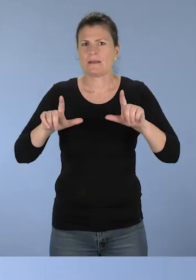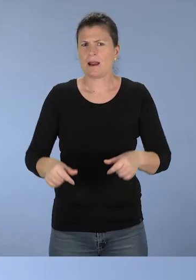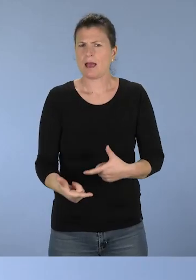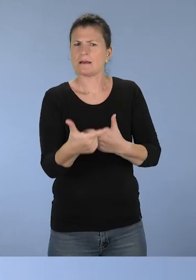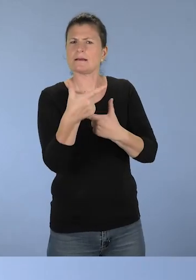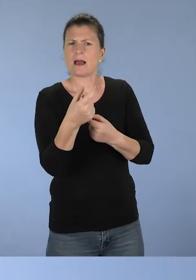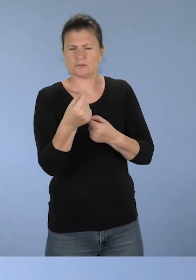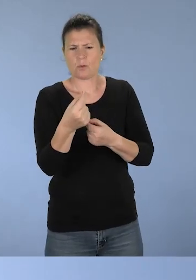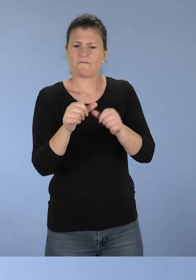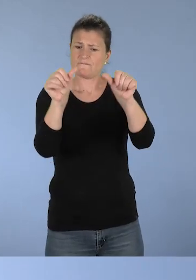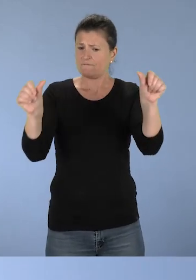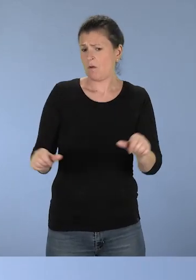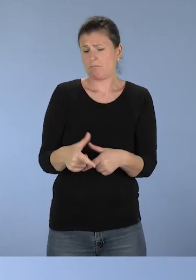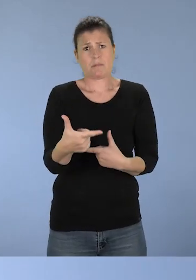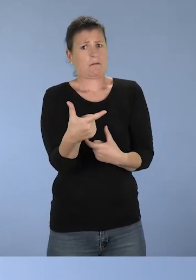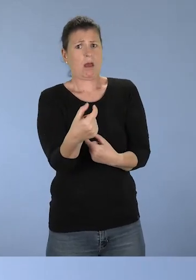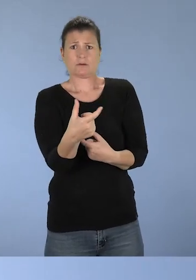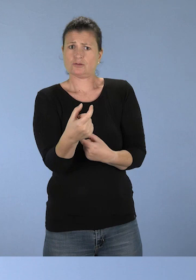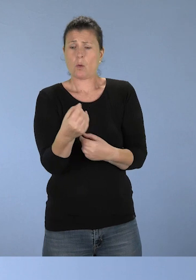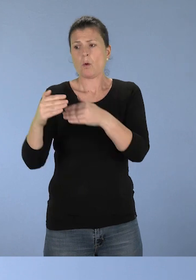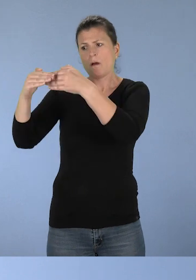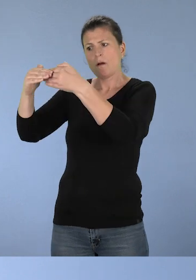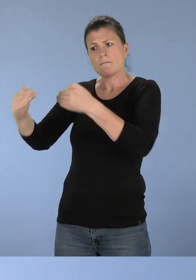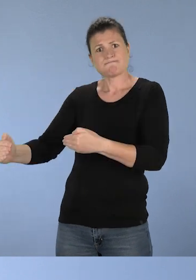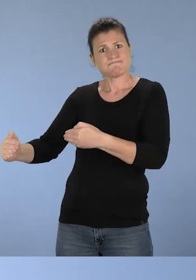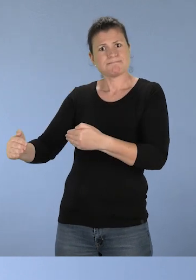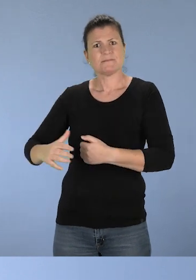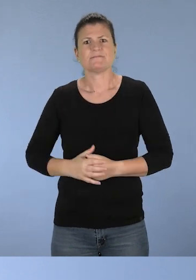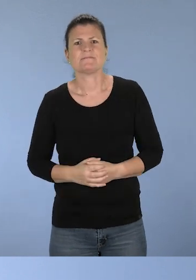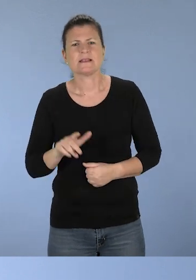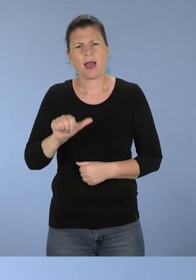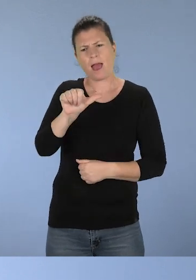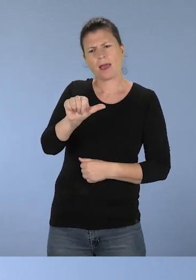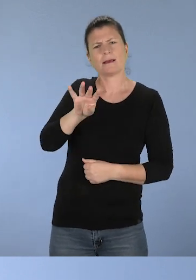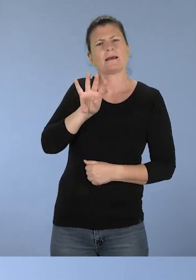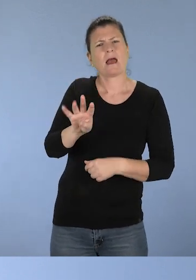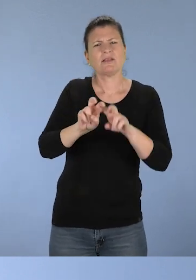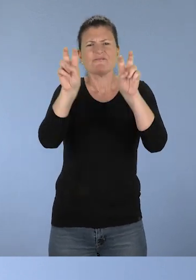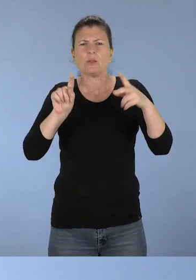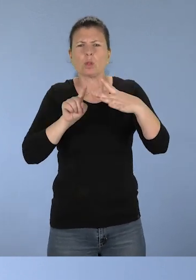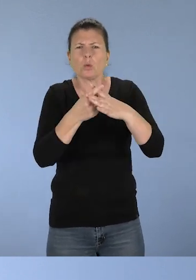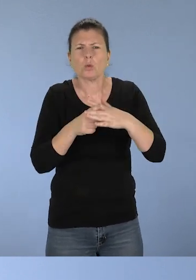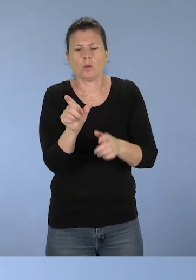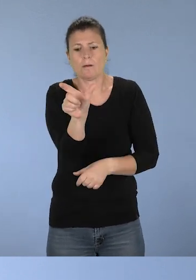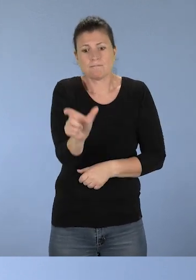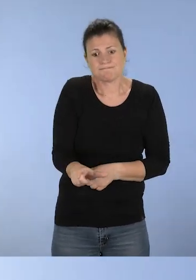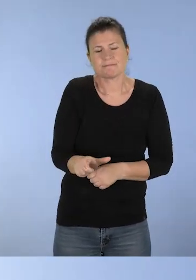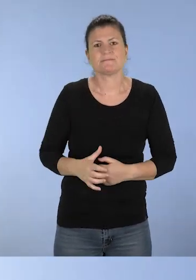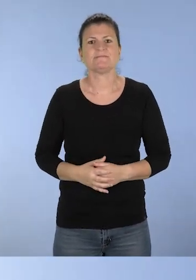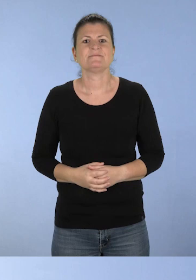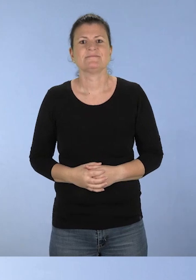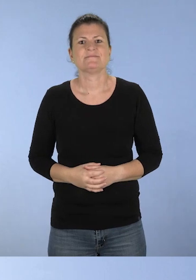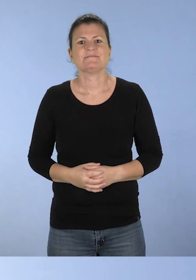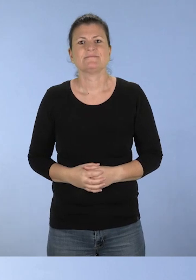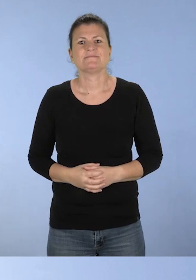Nous avons un type de classeur qui se présente au format classeur ou au format chevalet. Il contient des fiches A4 perforées au format portrait